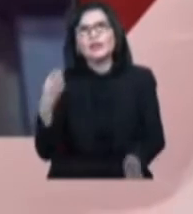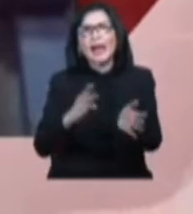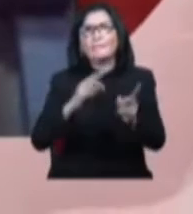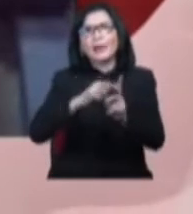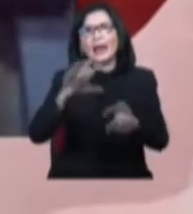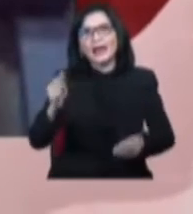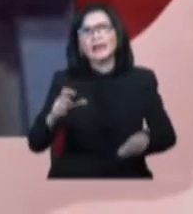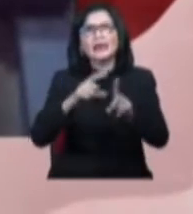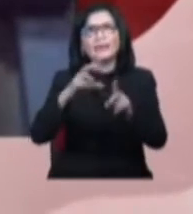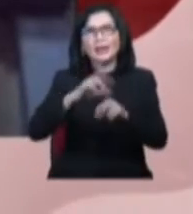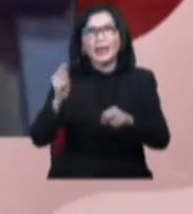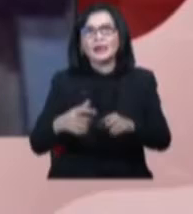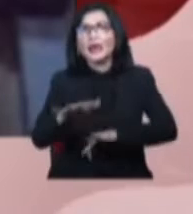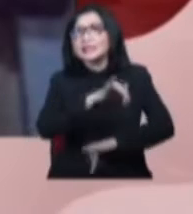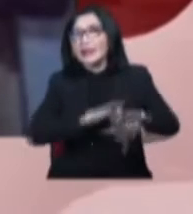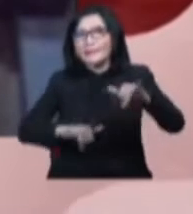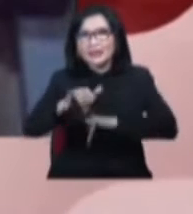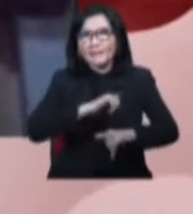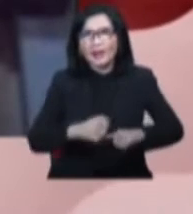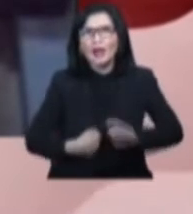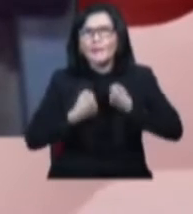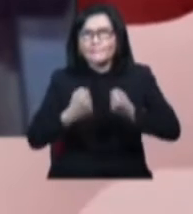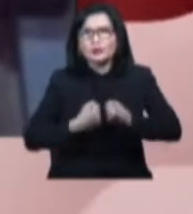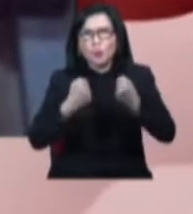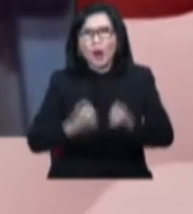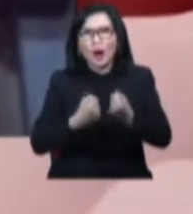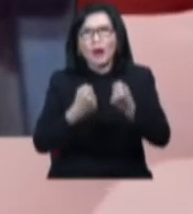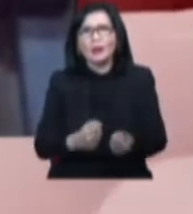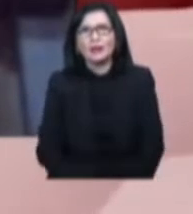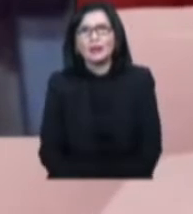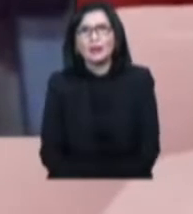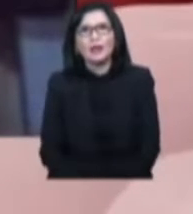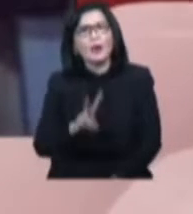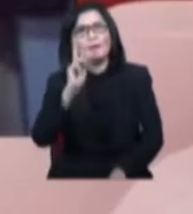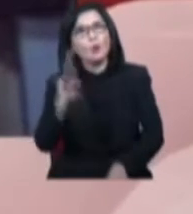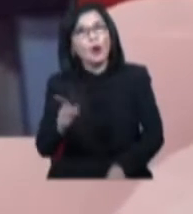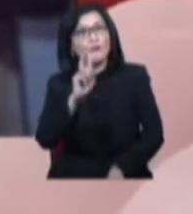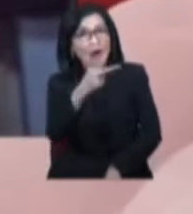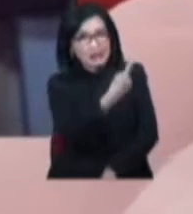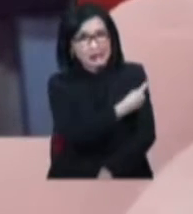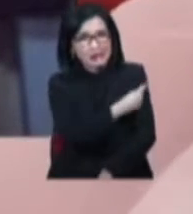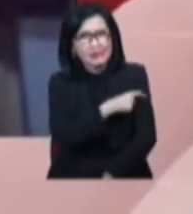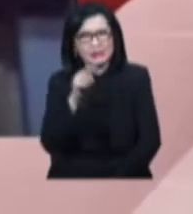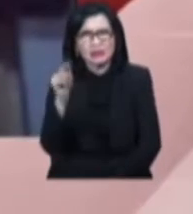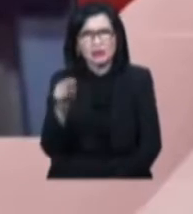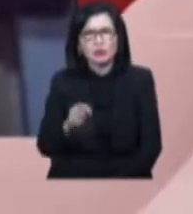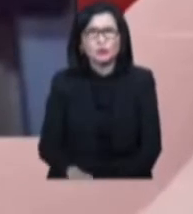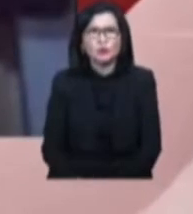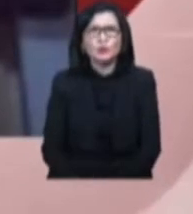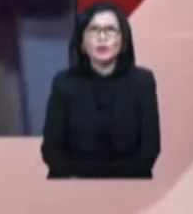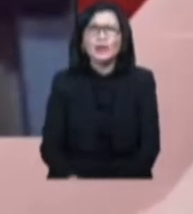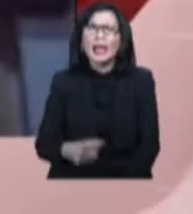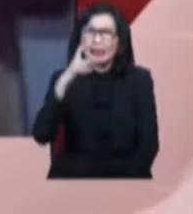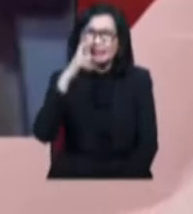sama-sama memperjuangkan bahwa Vaksinasi adalah salah satu